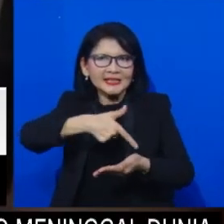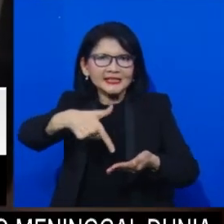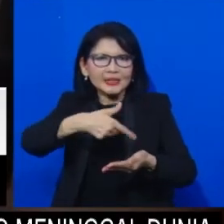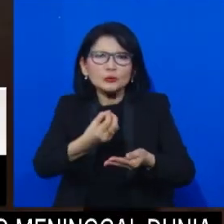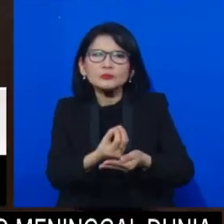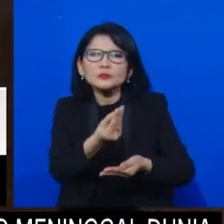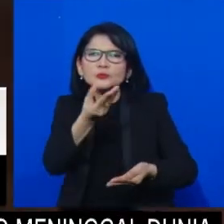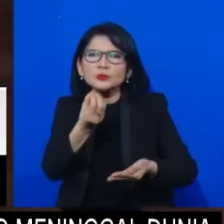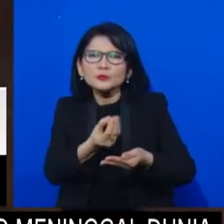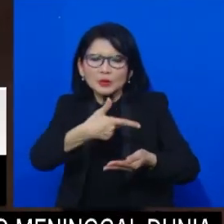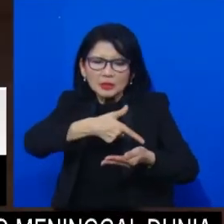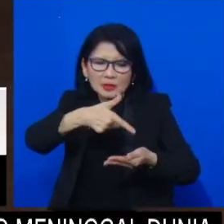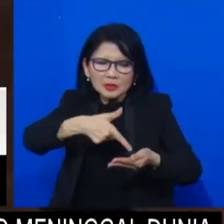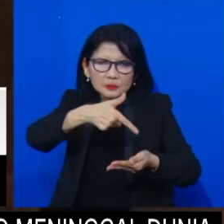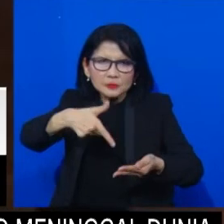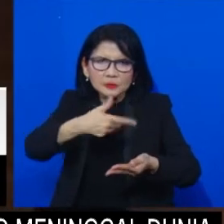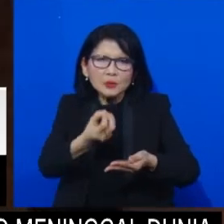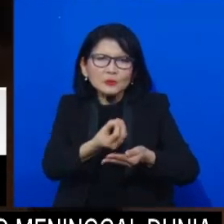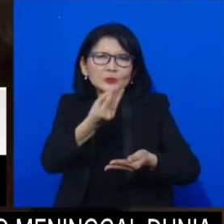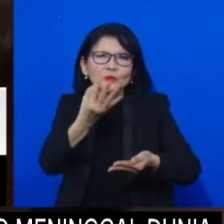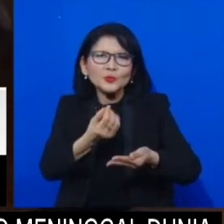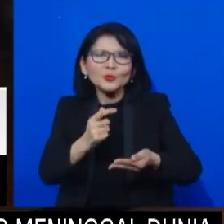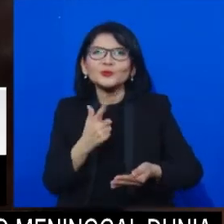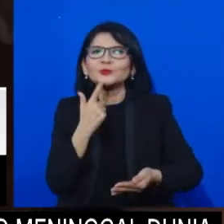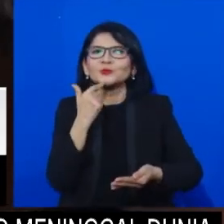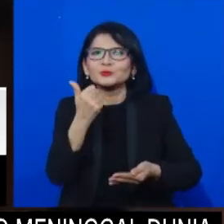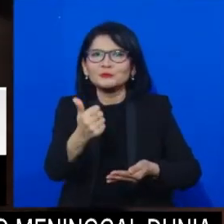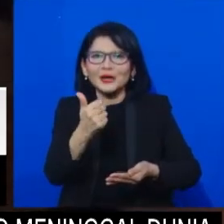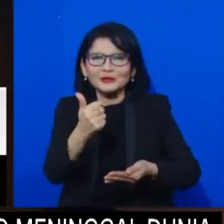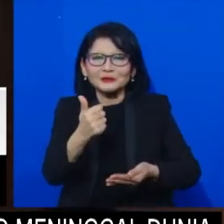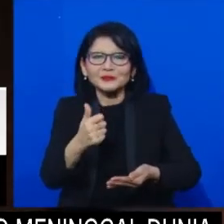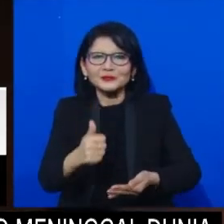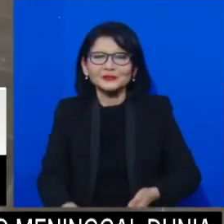asap seperti ini. Wah, unik ya.